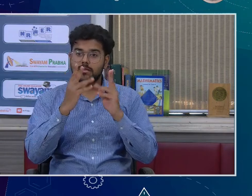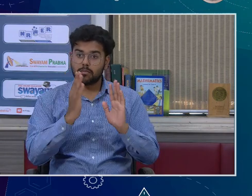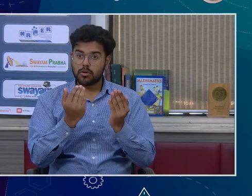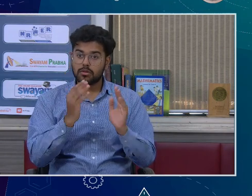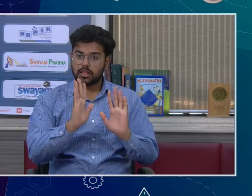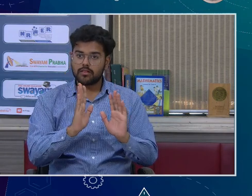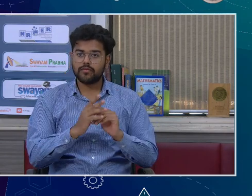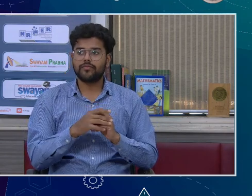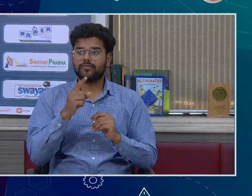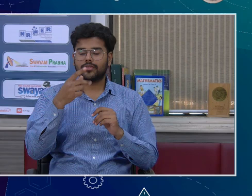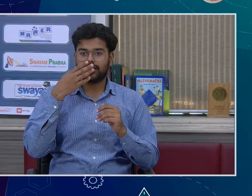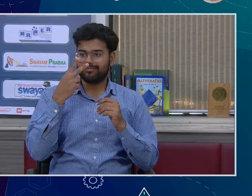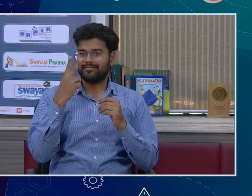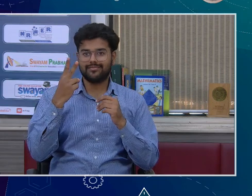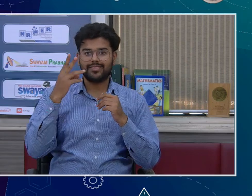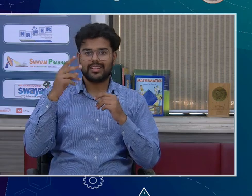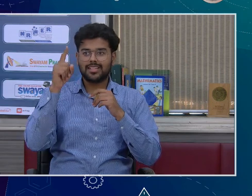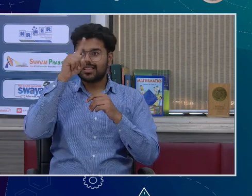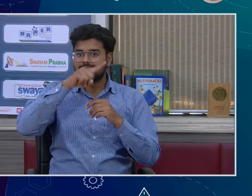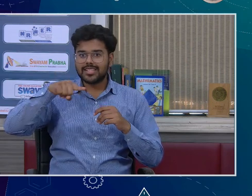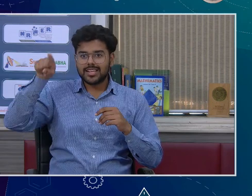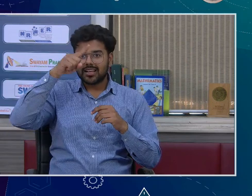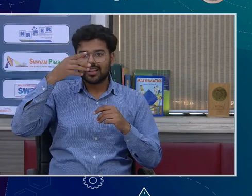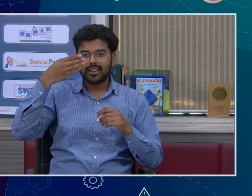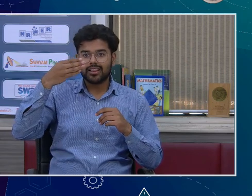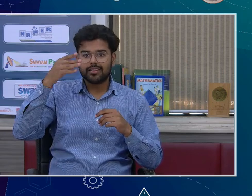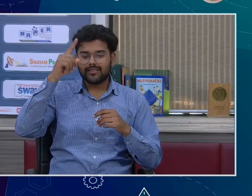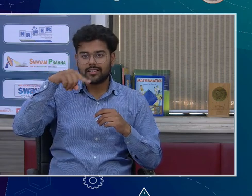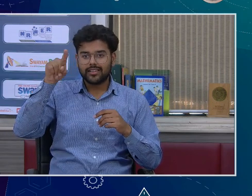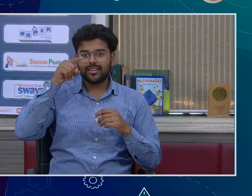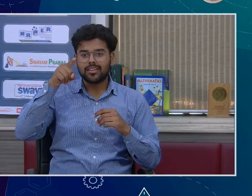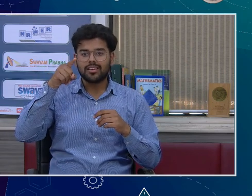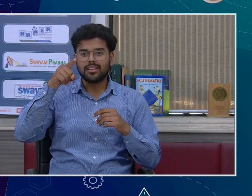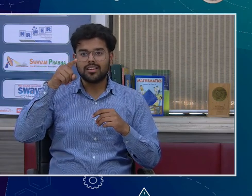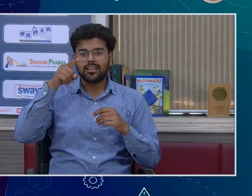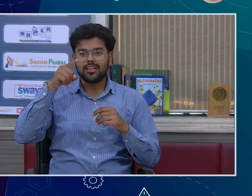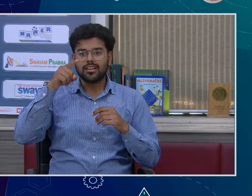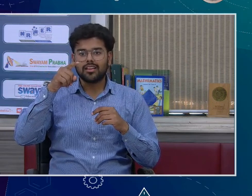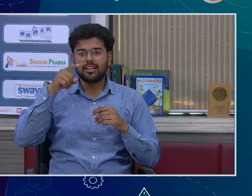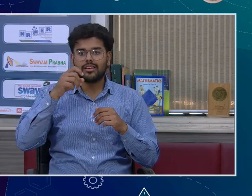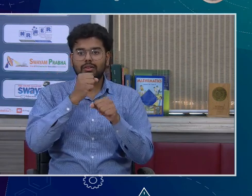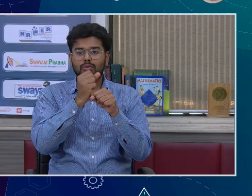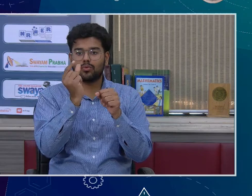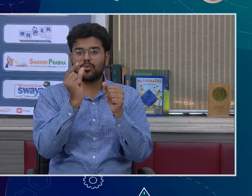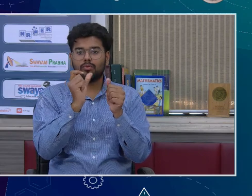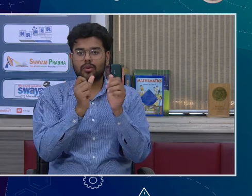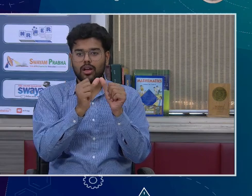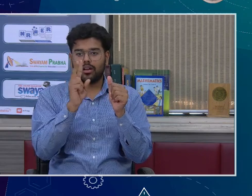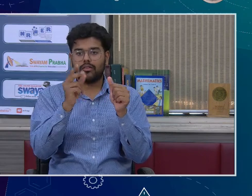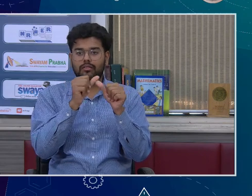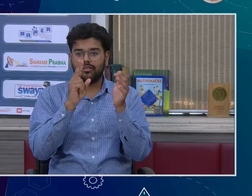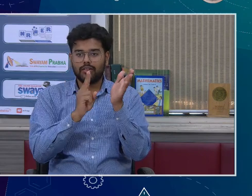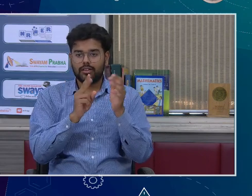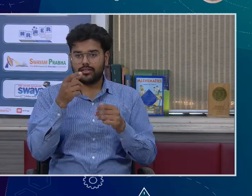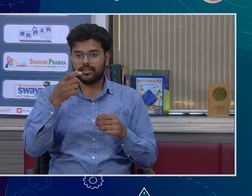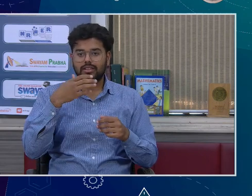एक गोलाईश आकार का पत्ता जिसको ये गुआवा पत्ता अमरूद के पेड़ का है. ओके. इसके बाद मेरे पास एक